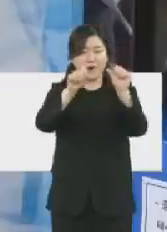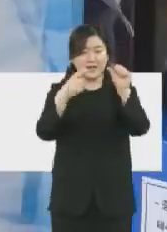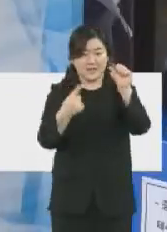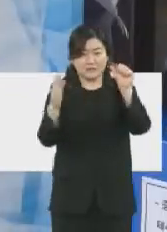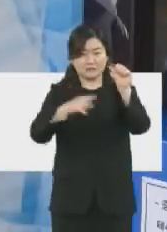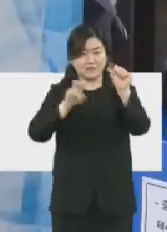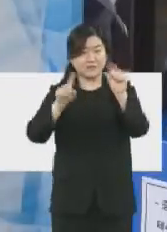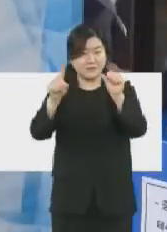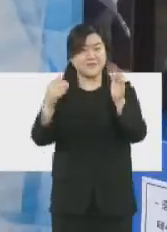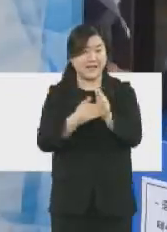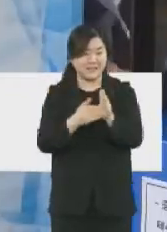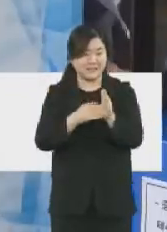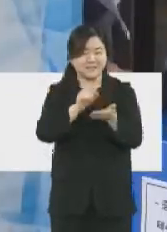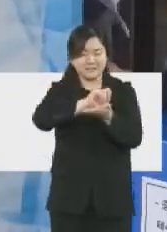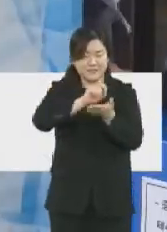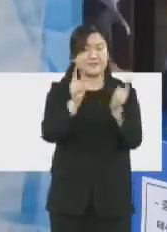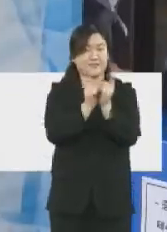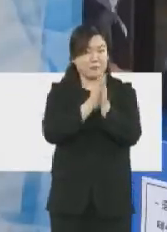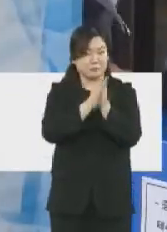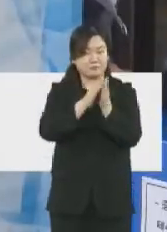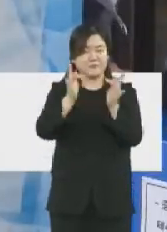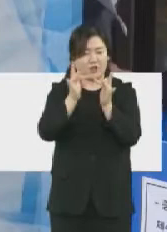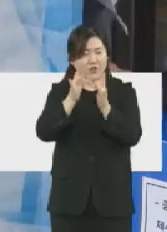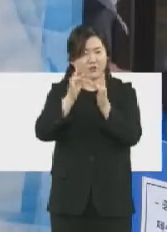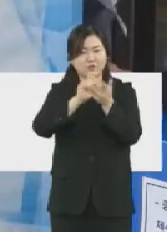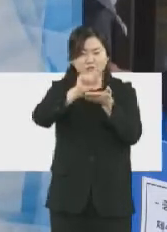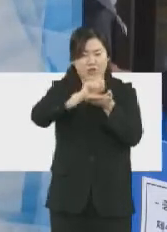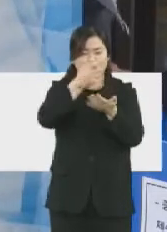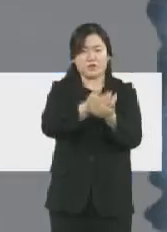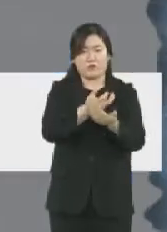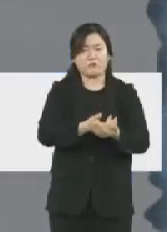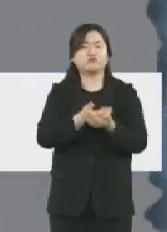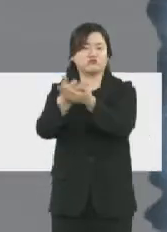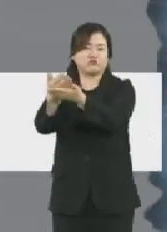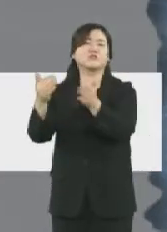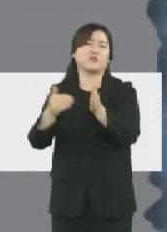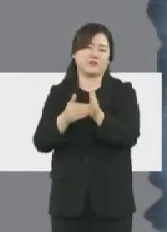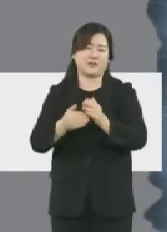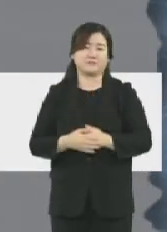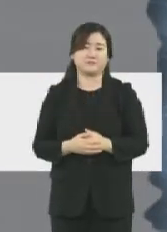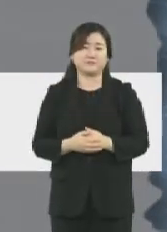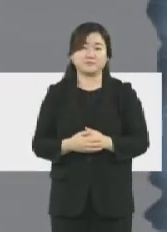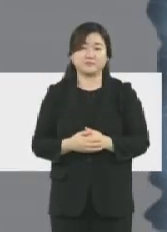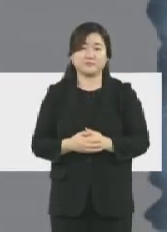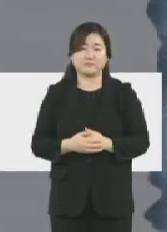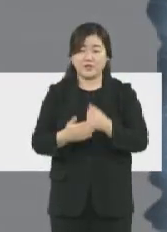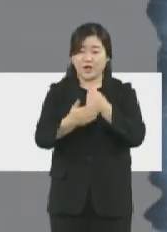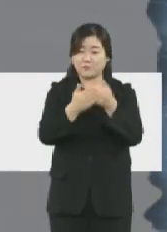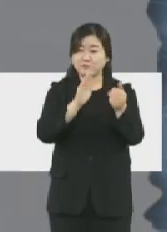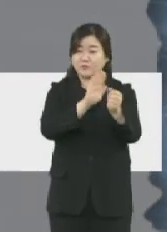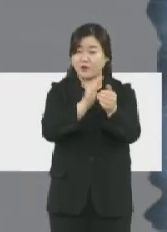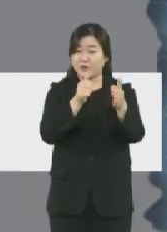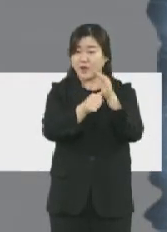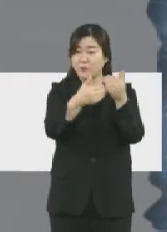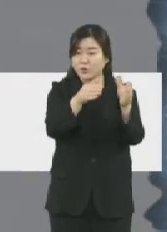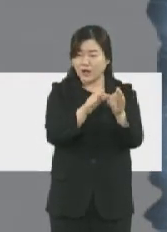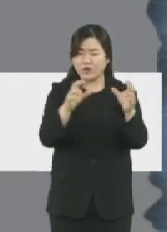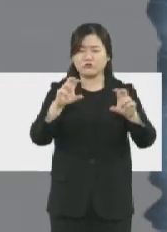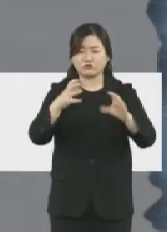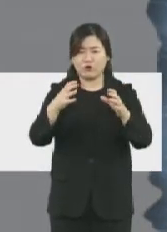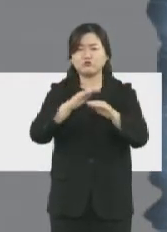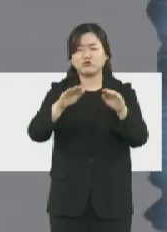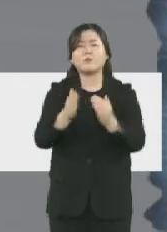21일까지 수기와 온라인으로 선명한 주민 서명 볼을 전달했습니다 협력 체 대표단은 국토